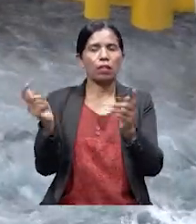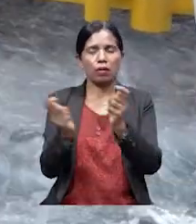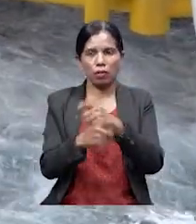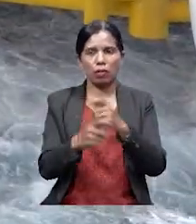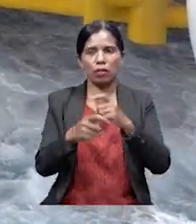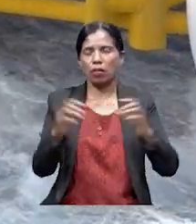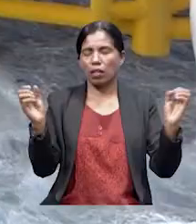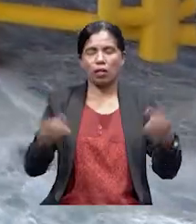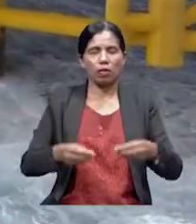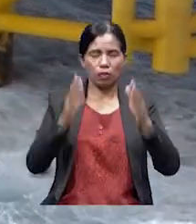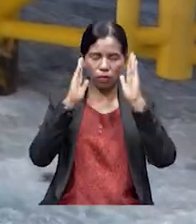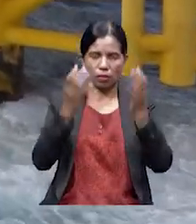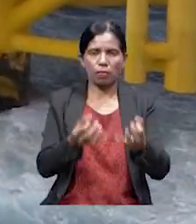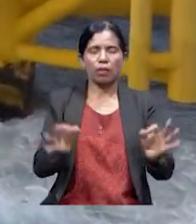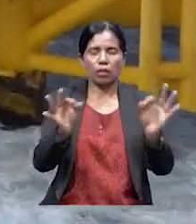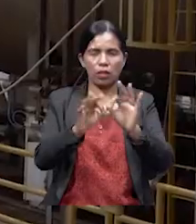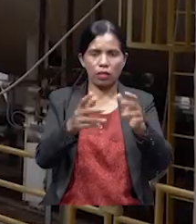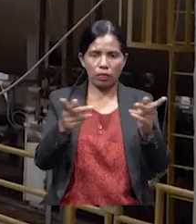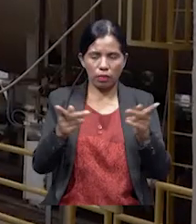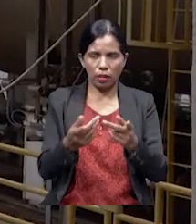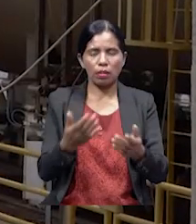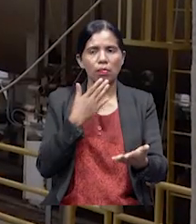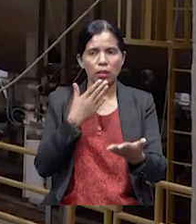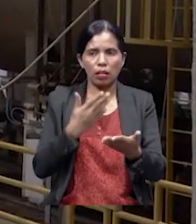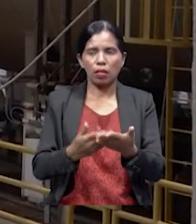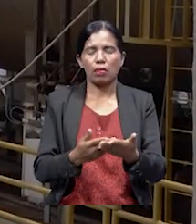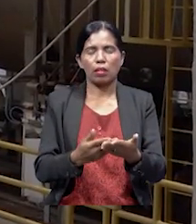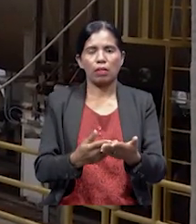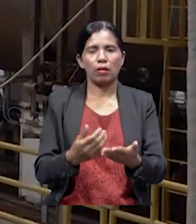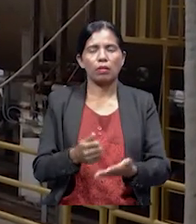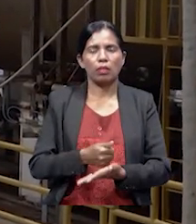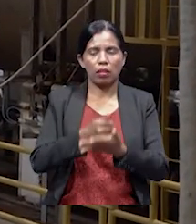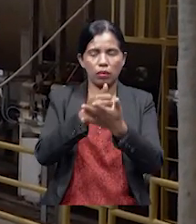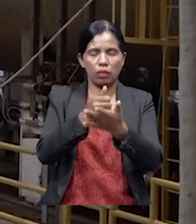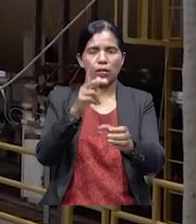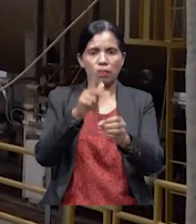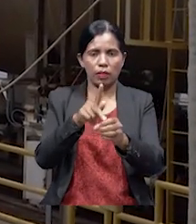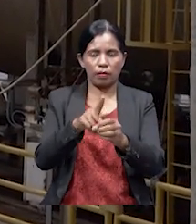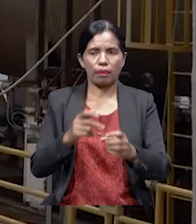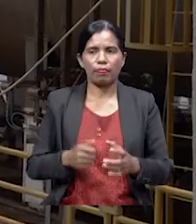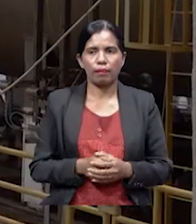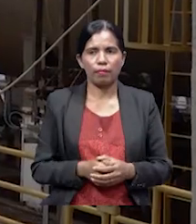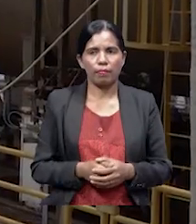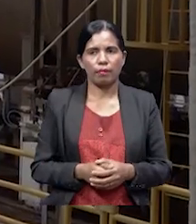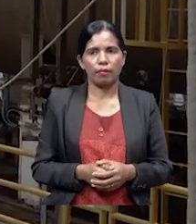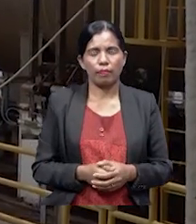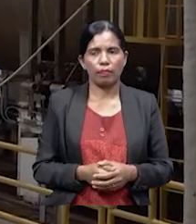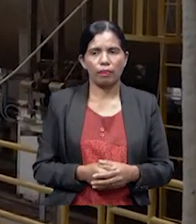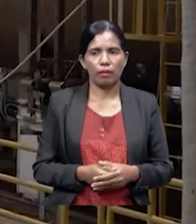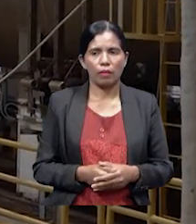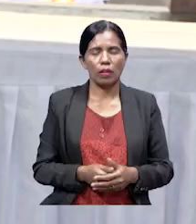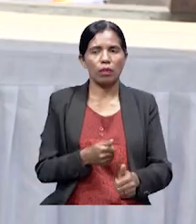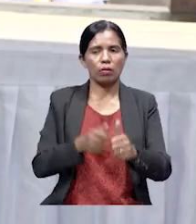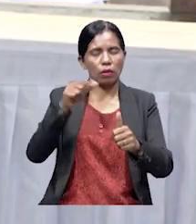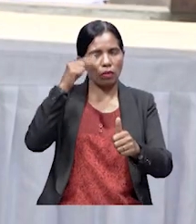koaze la fo importansia ba area produtivo sira, nebe sai alternativa ba fundo petrolífero ne. Tu governo yang mana kata